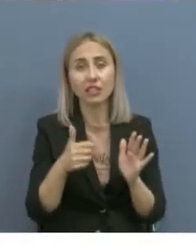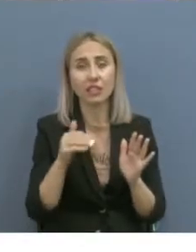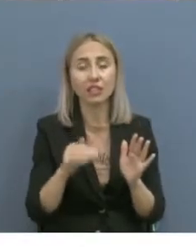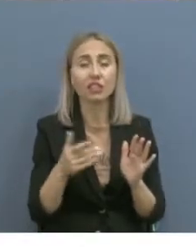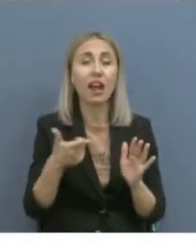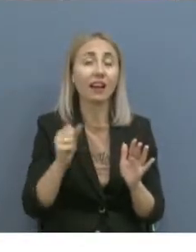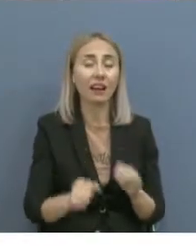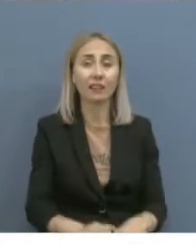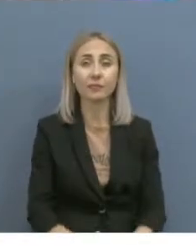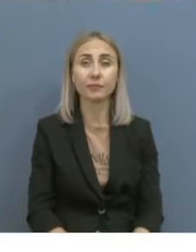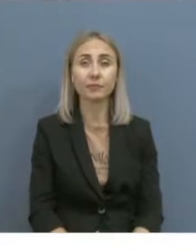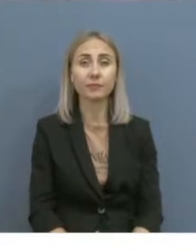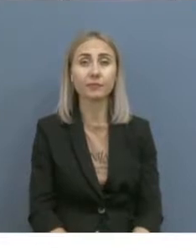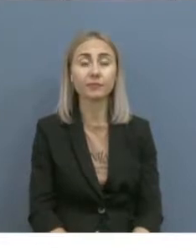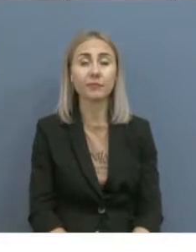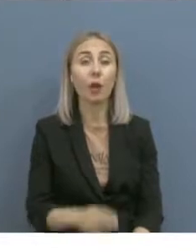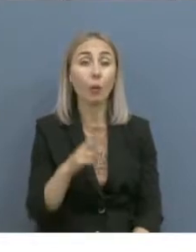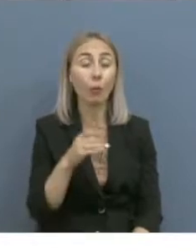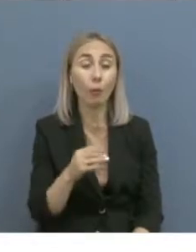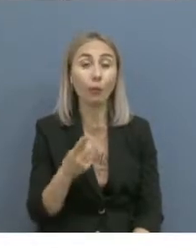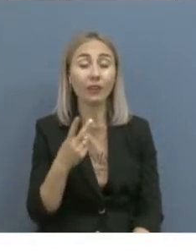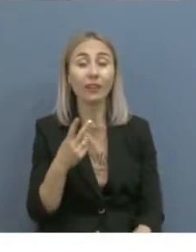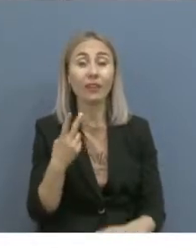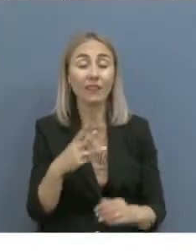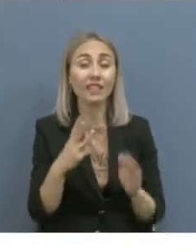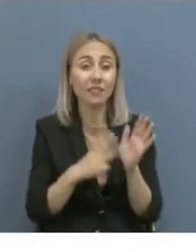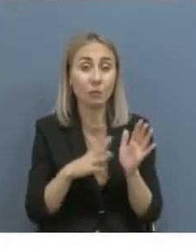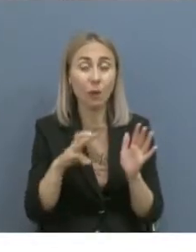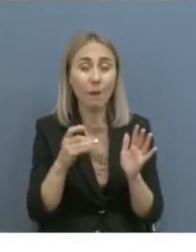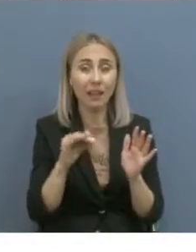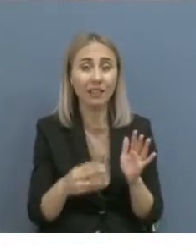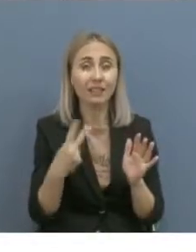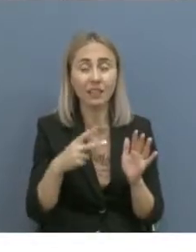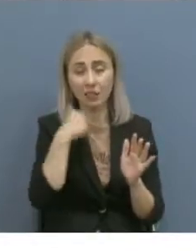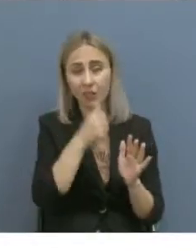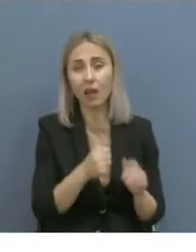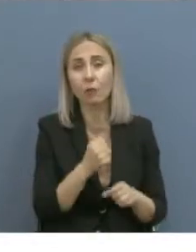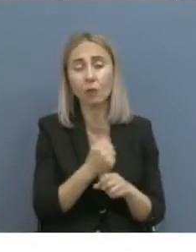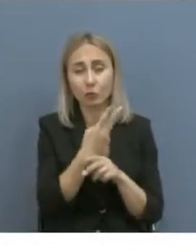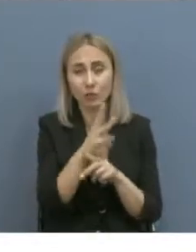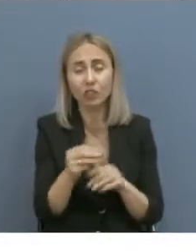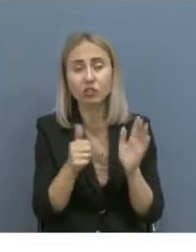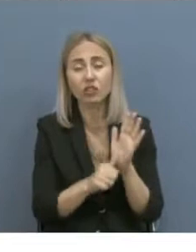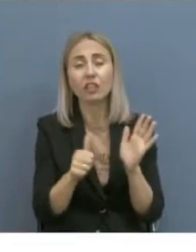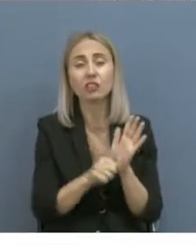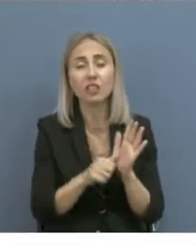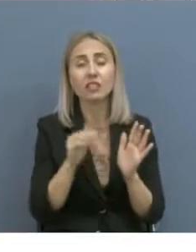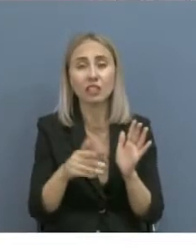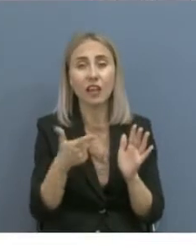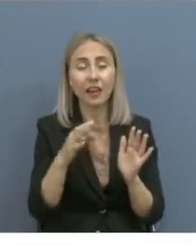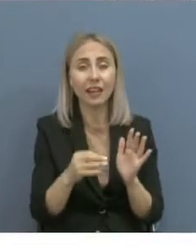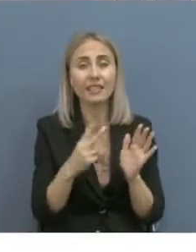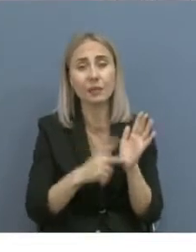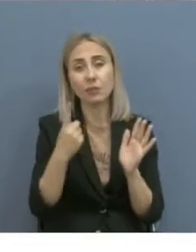2020 жылдың 28 мамырындағы жағдай бойынша еліміз бойынша 66 мың гектар өнделді. Бұл жоспардың